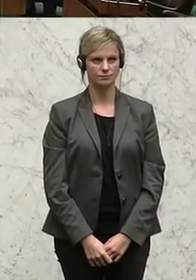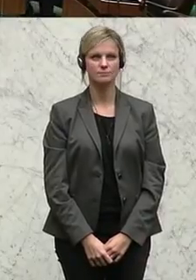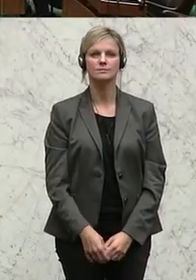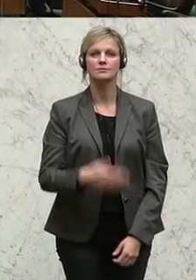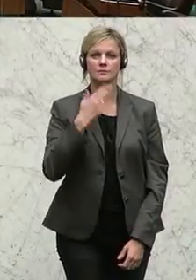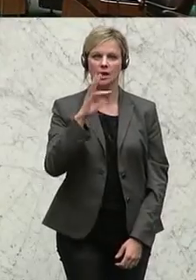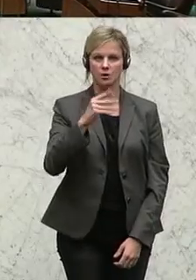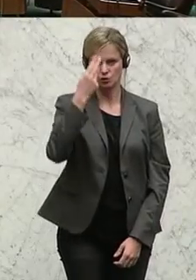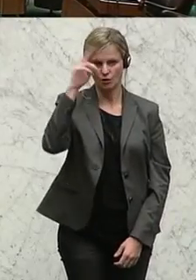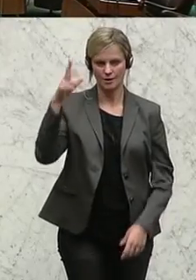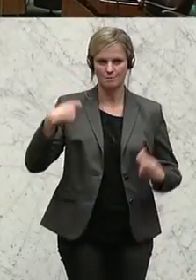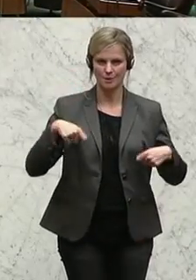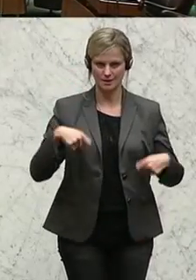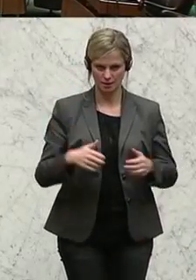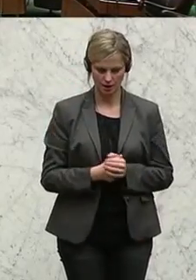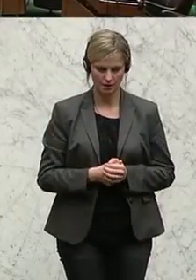Dankeschön, Herr Präsident.